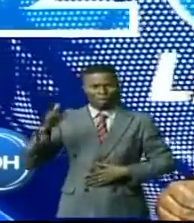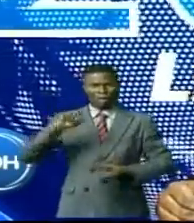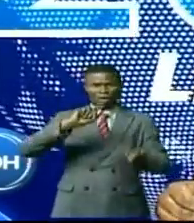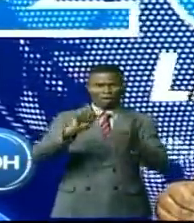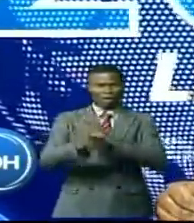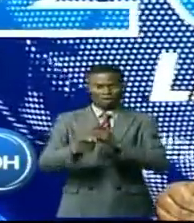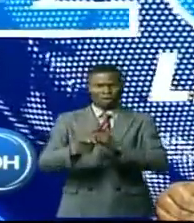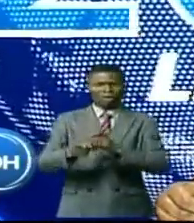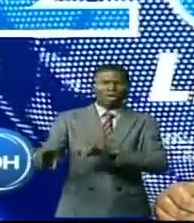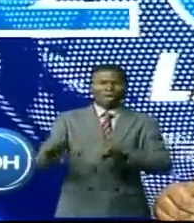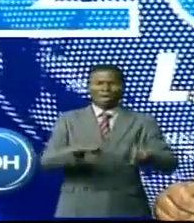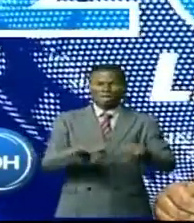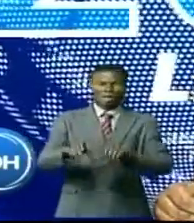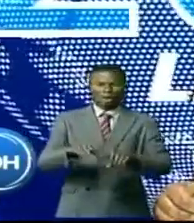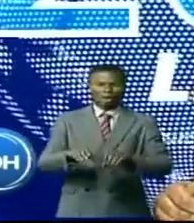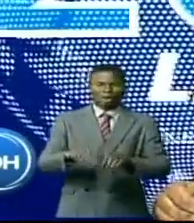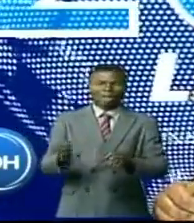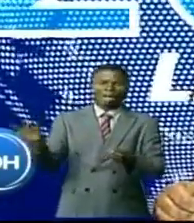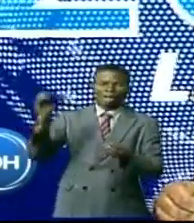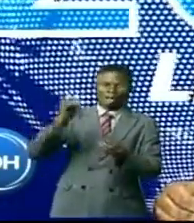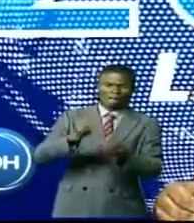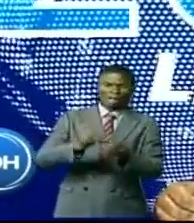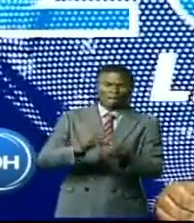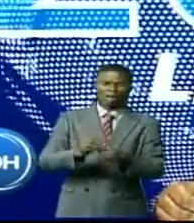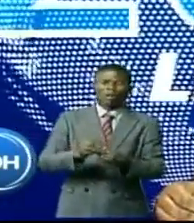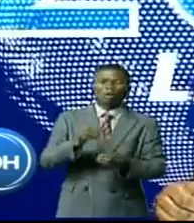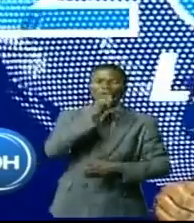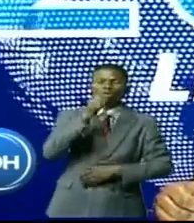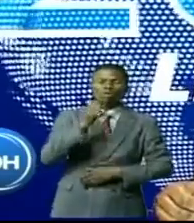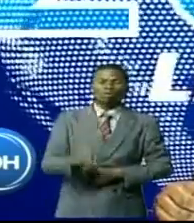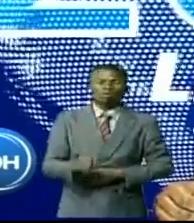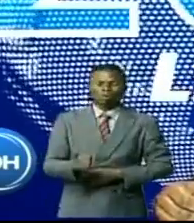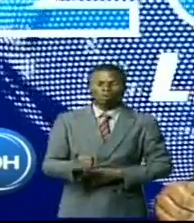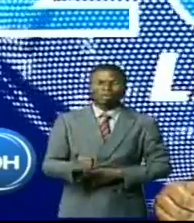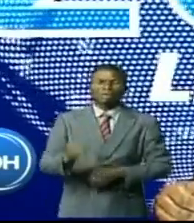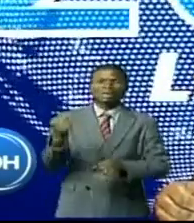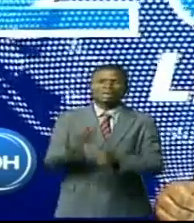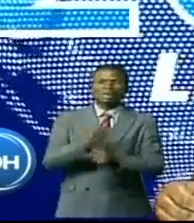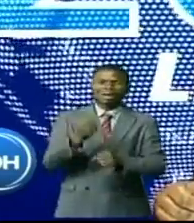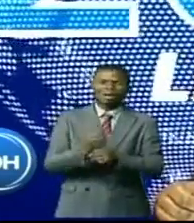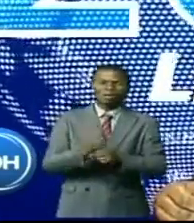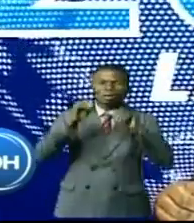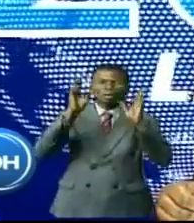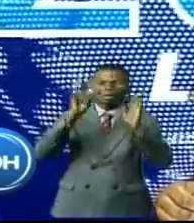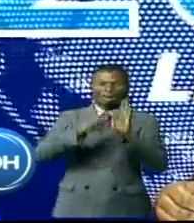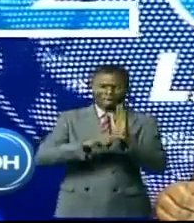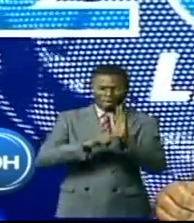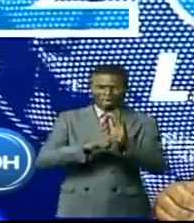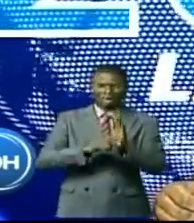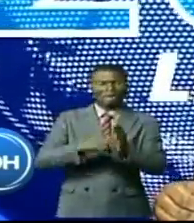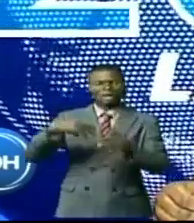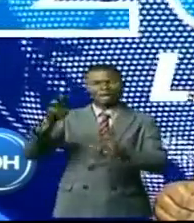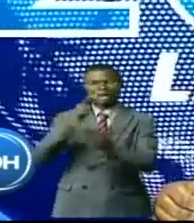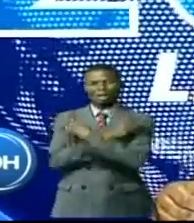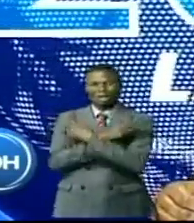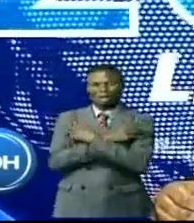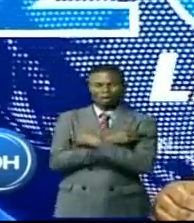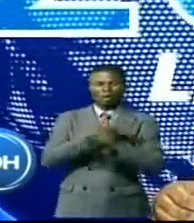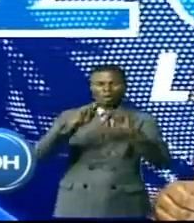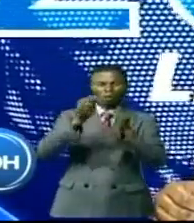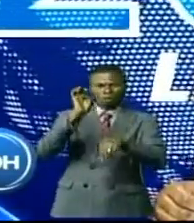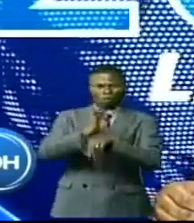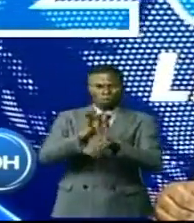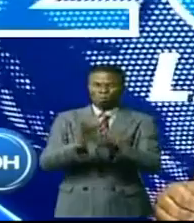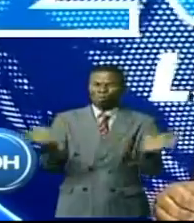le secteur et humaniser la retraite des agents de l'État. Les responsables des confessions religieuses ont été sensibilisés sur la portée